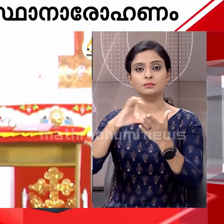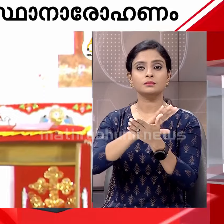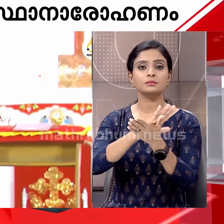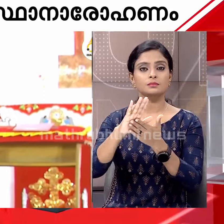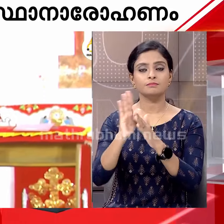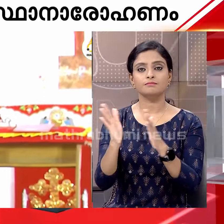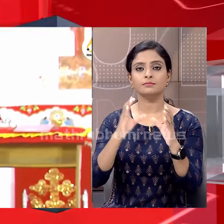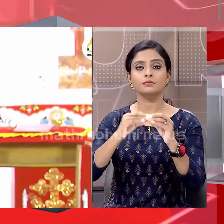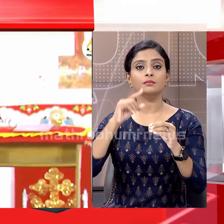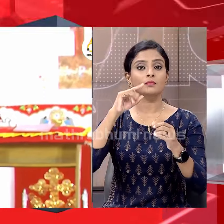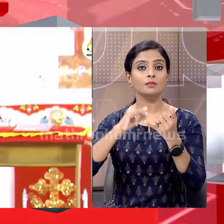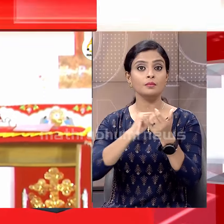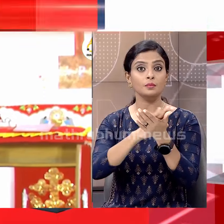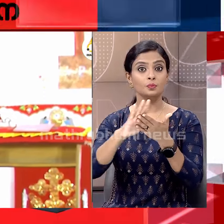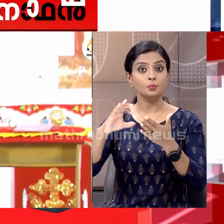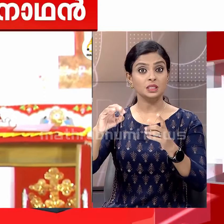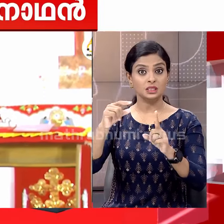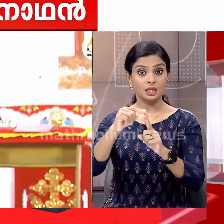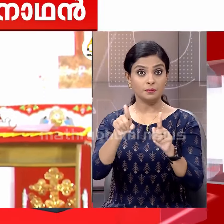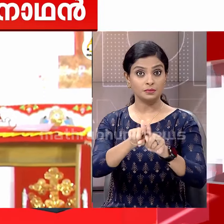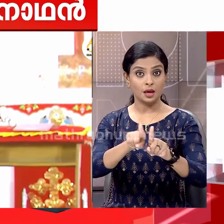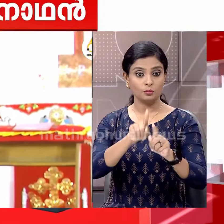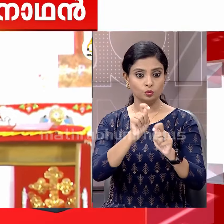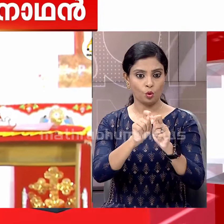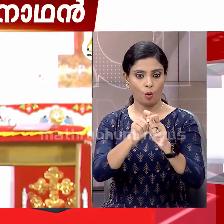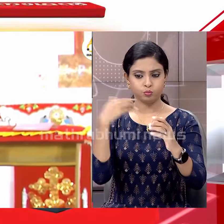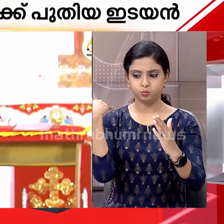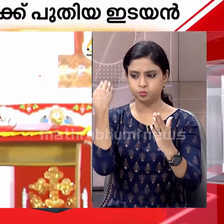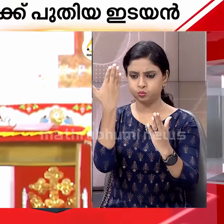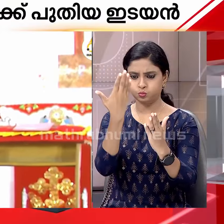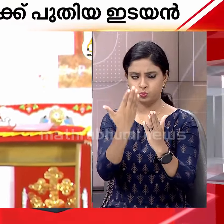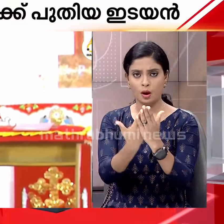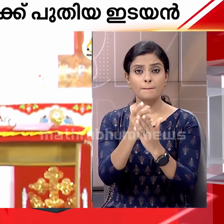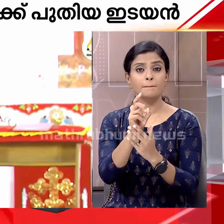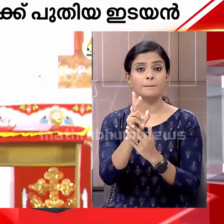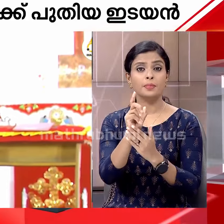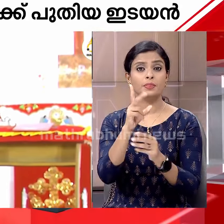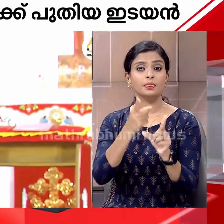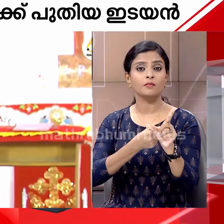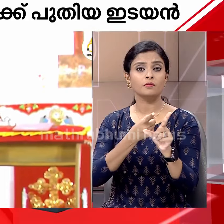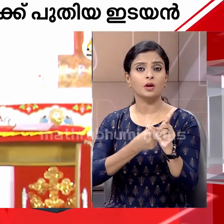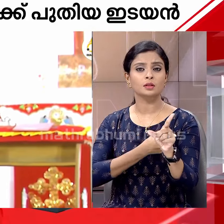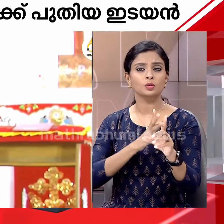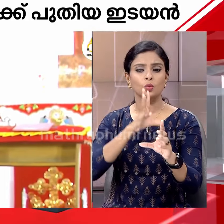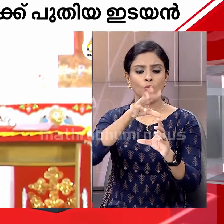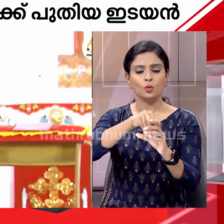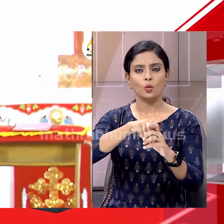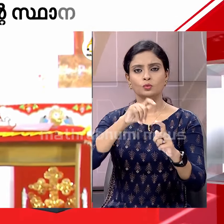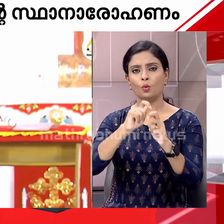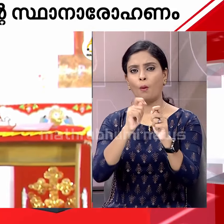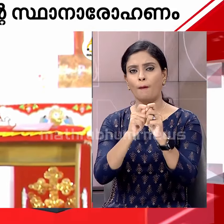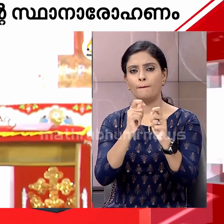12 വർഷക്കാലം നീണ്ട ശുശ്രൂഷാ സ്ഥാനത്തു നിന്ന് വിരമിച്ച നാൾ മുതൽ പുതിയ മേജർ ആർച്ച് ബിഷപ്പിന്